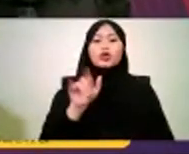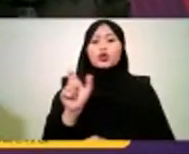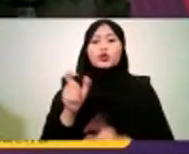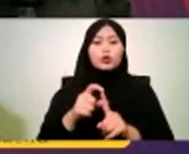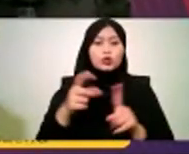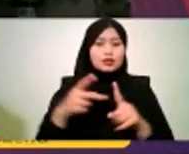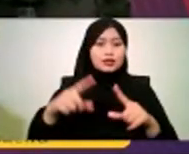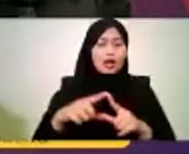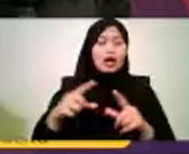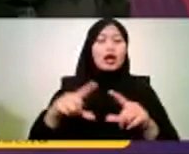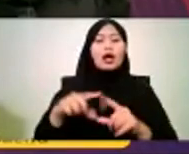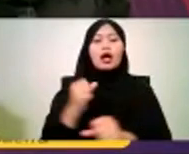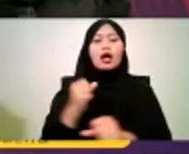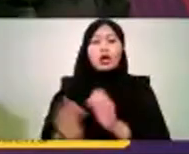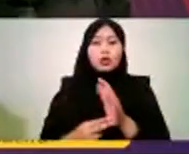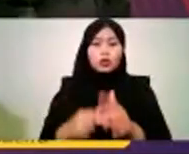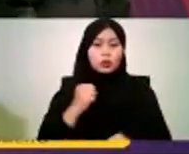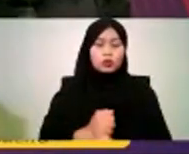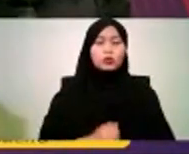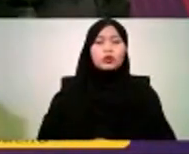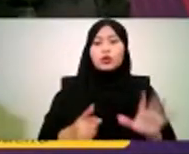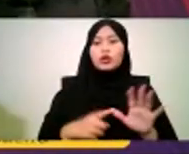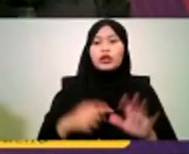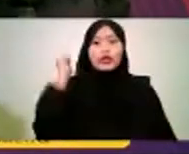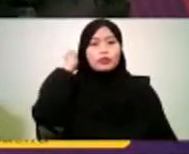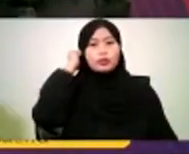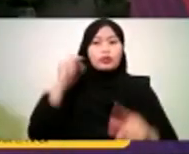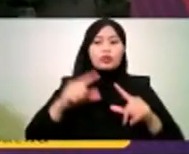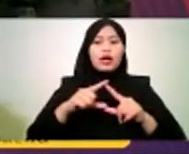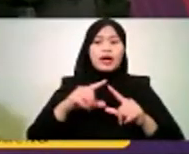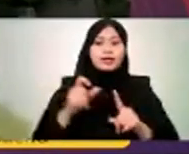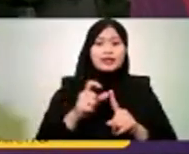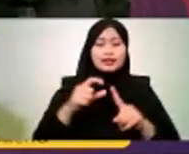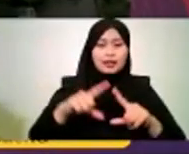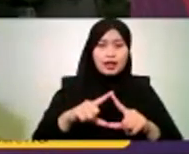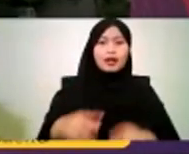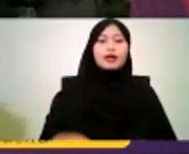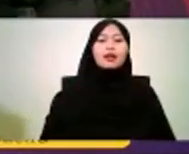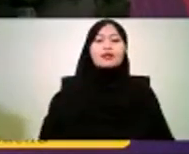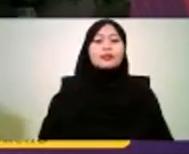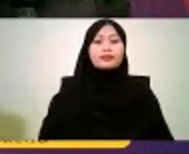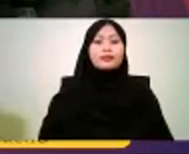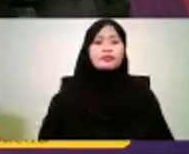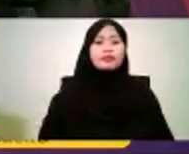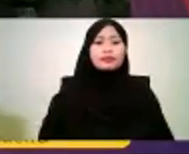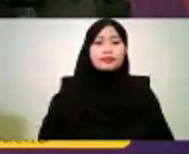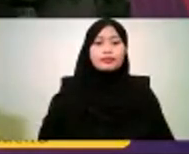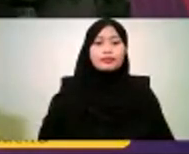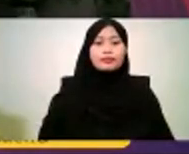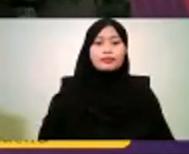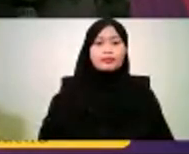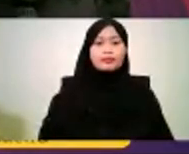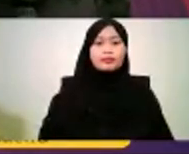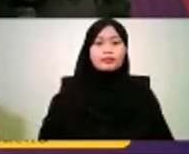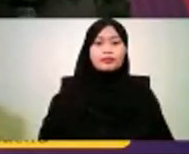dan ibu Aida Budiman MSC PHD yang para